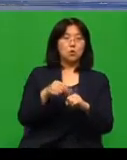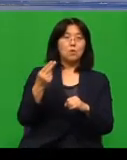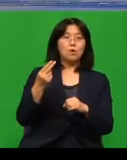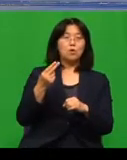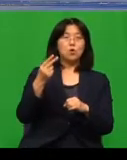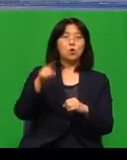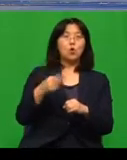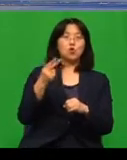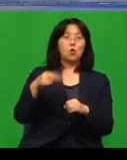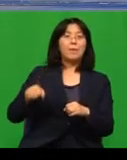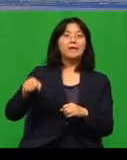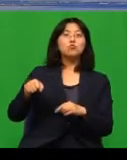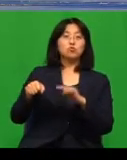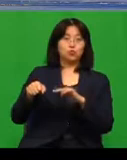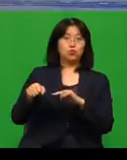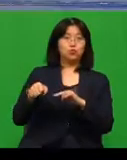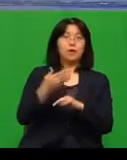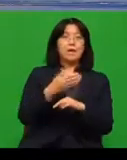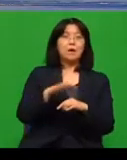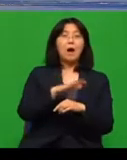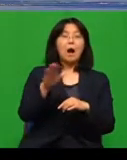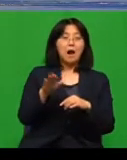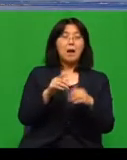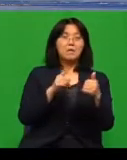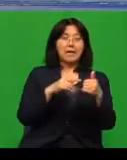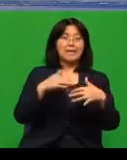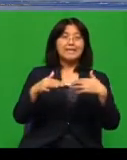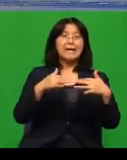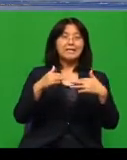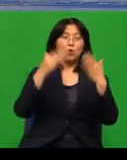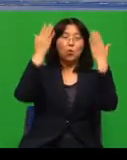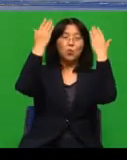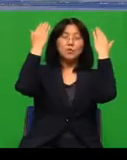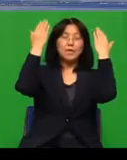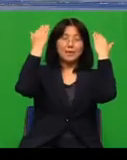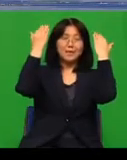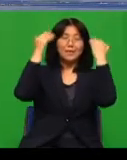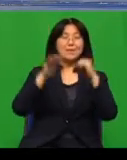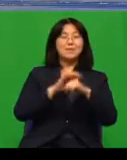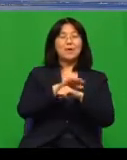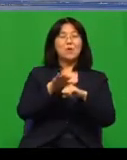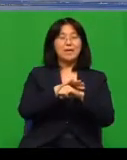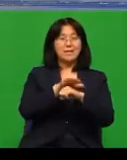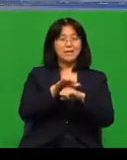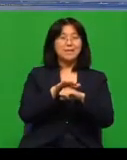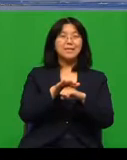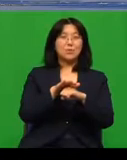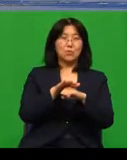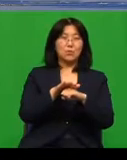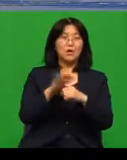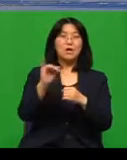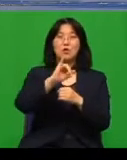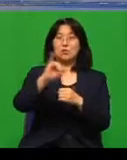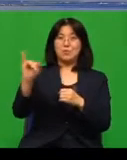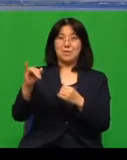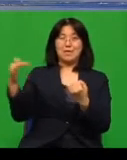特に川原信介さんのデザインのこのうさぎが大変可愛いということで、非常に女